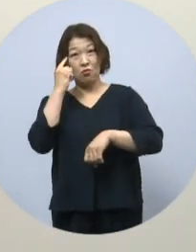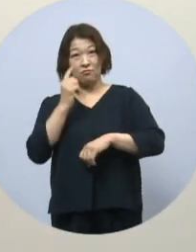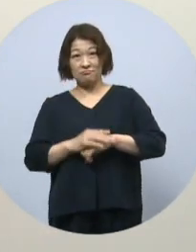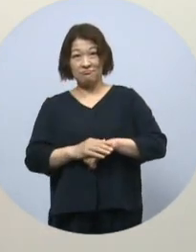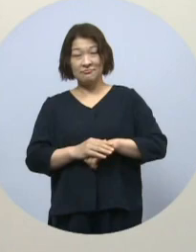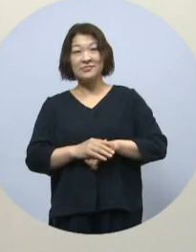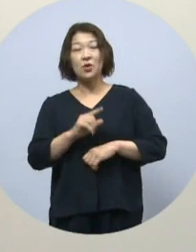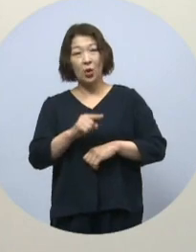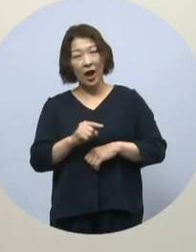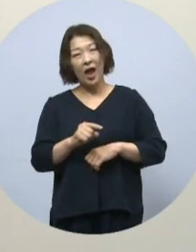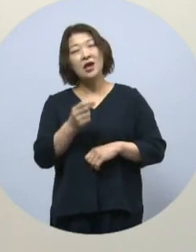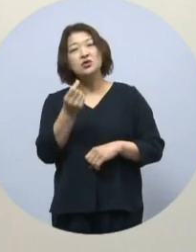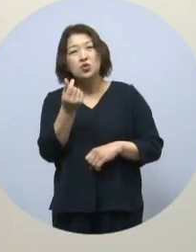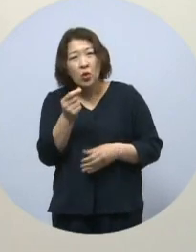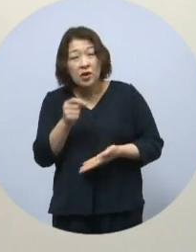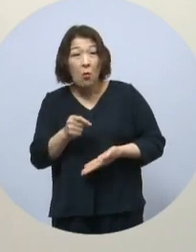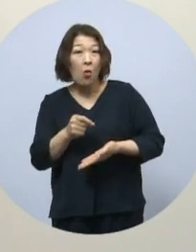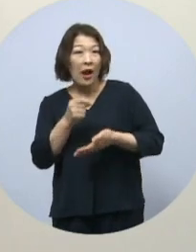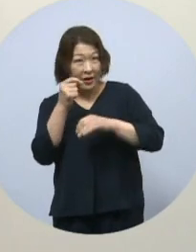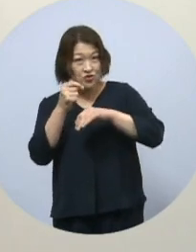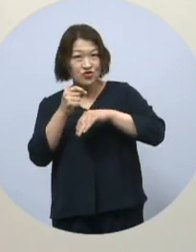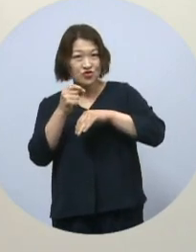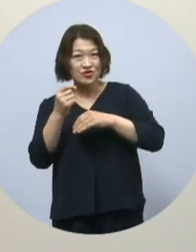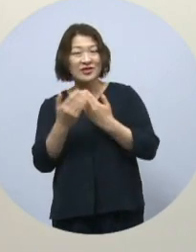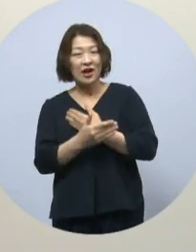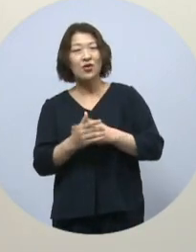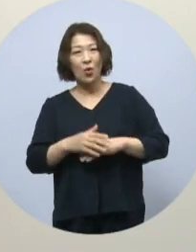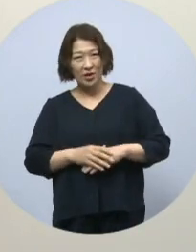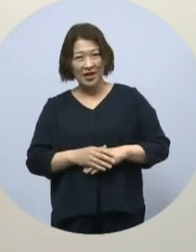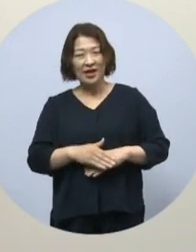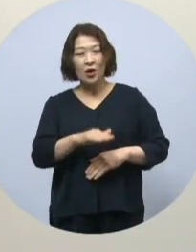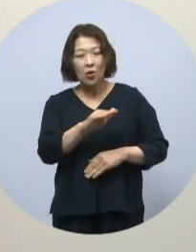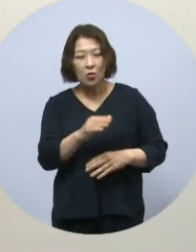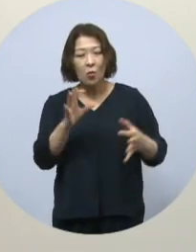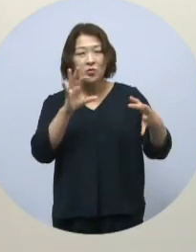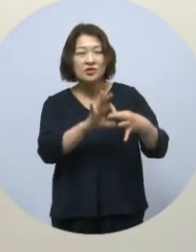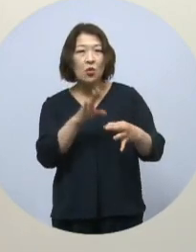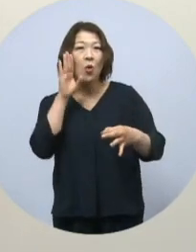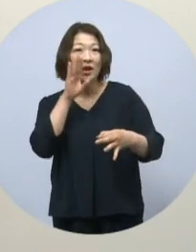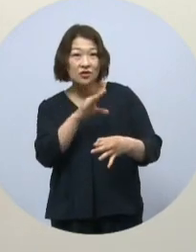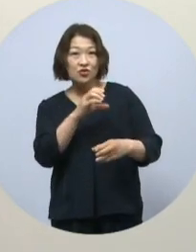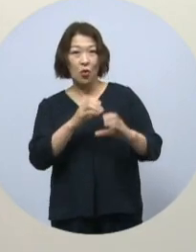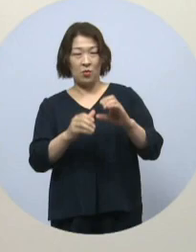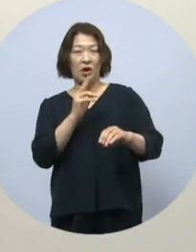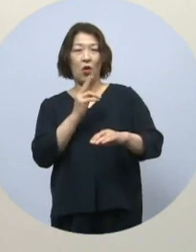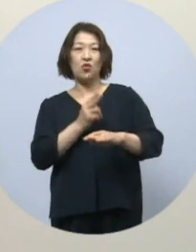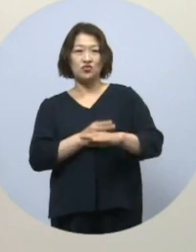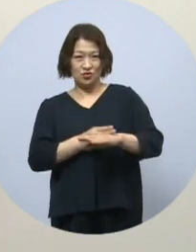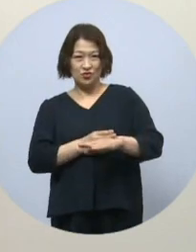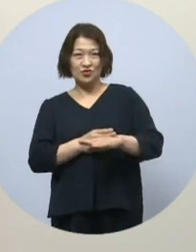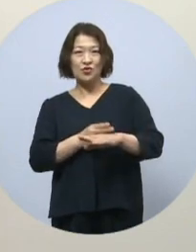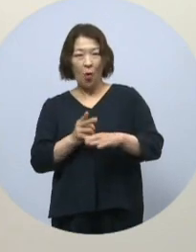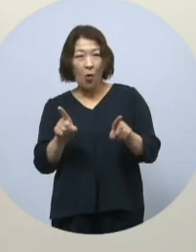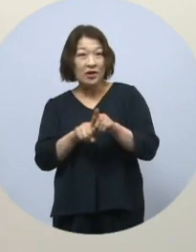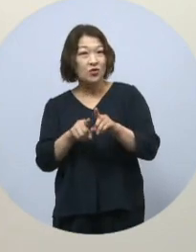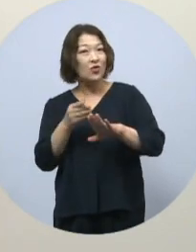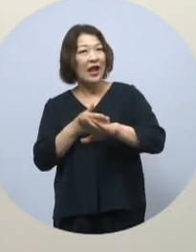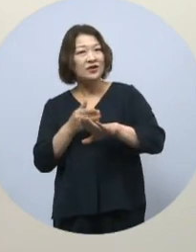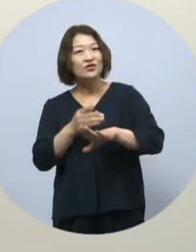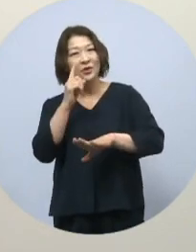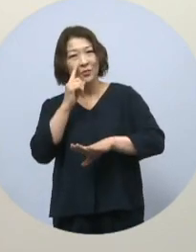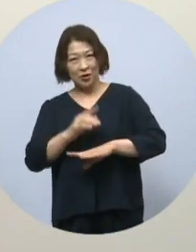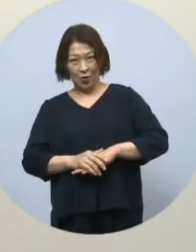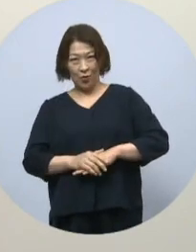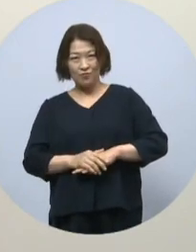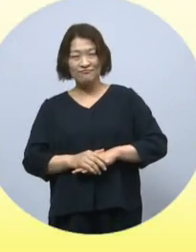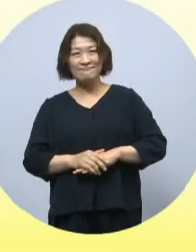な育児がほんの少し楽になるように、子どもたちに伝わりやすいコミュニケーション術、保湿メソッドを一緒に練習しましょ